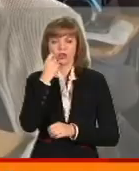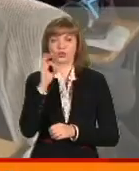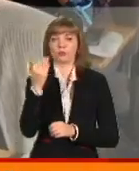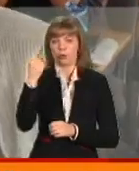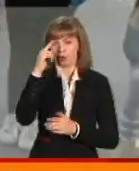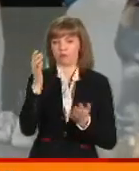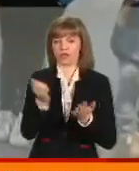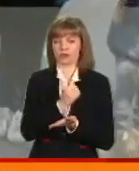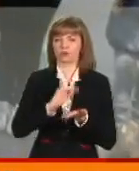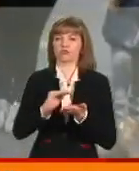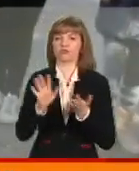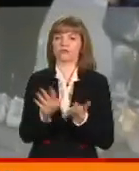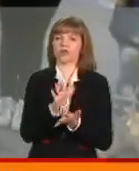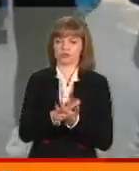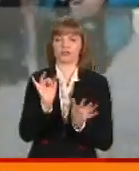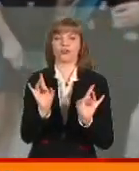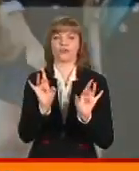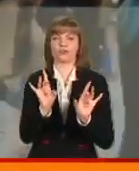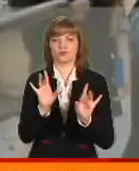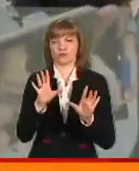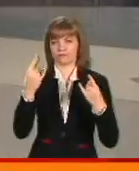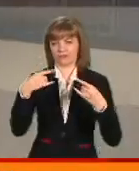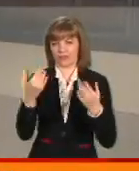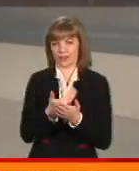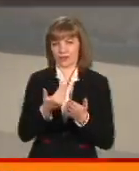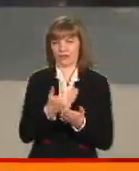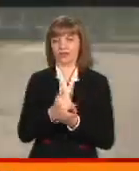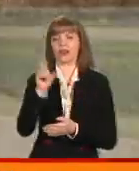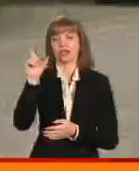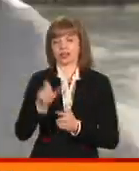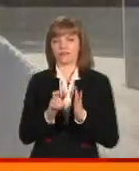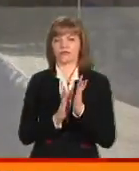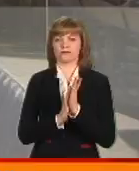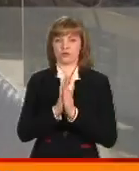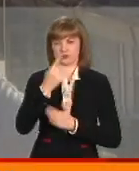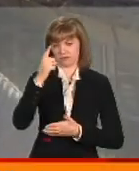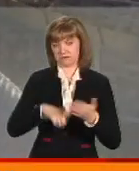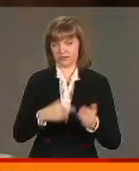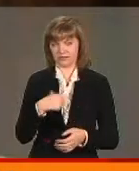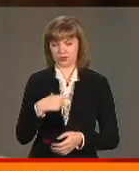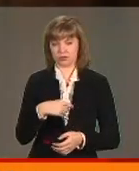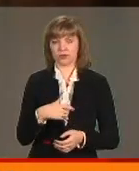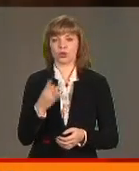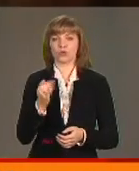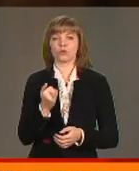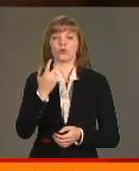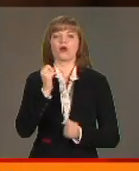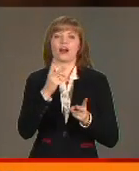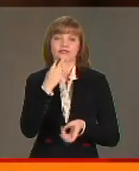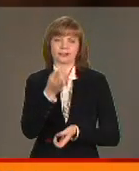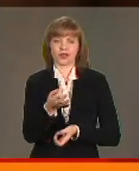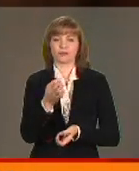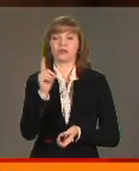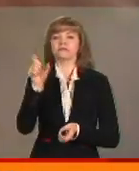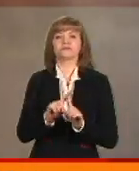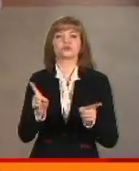його винахід пишуть у газетах і розповідають у теленовинах. І він росте впевненим у собі. Ну, як би вам сказати, в чому